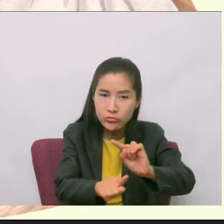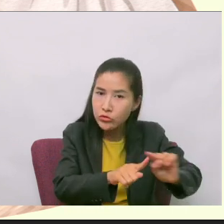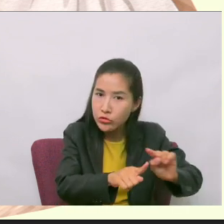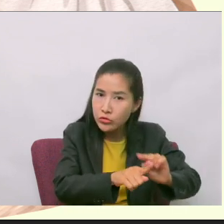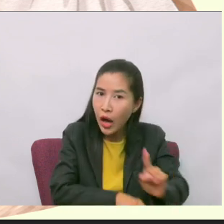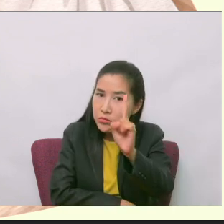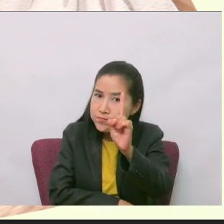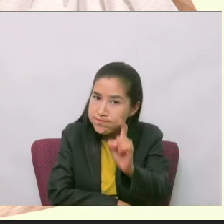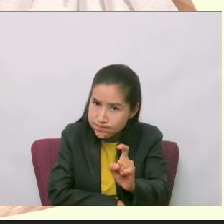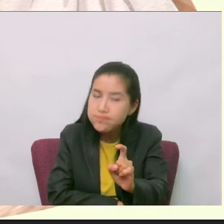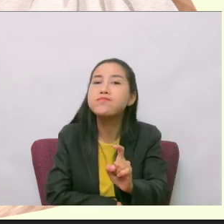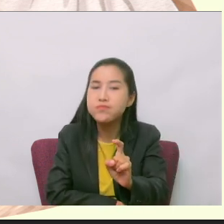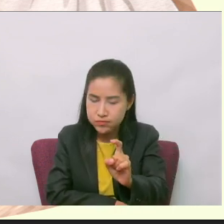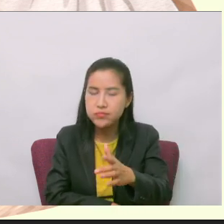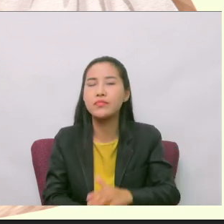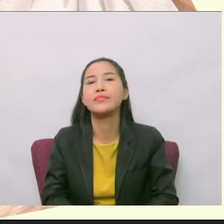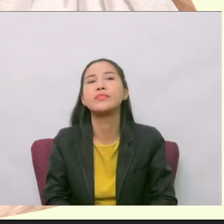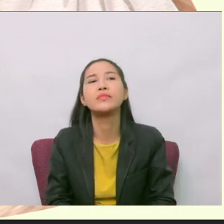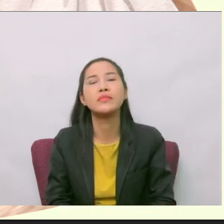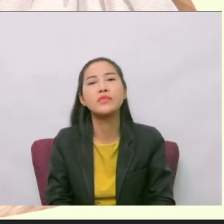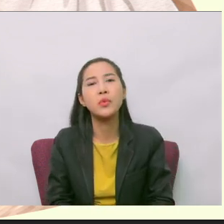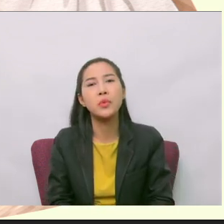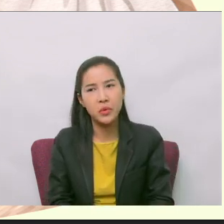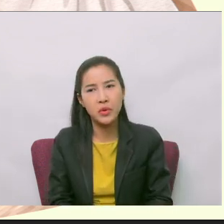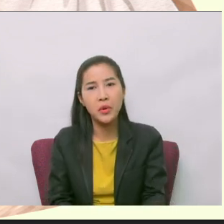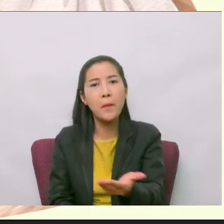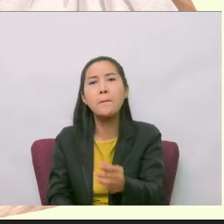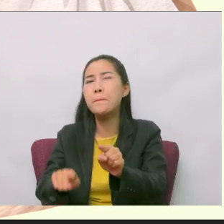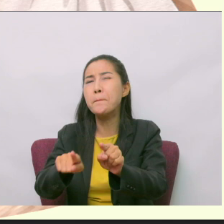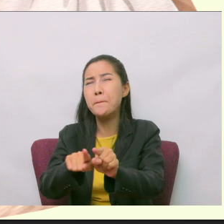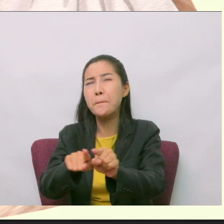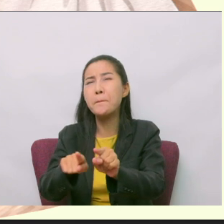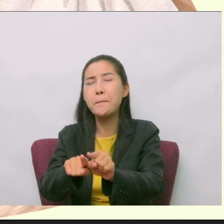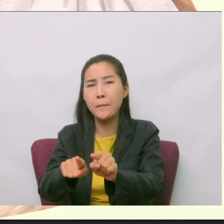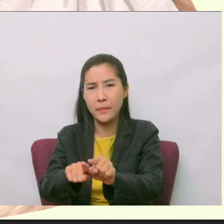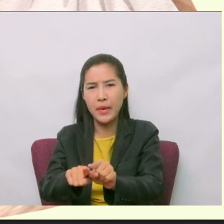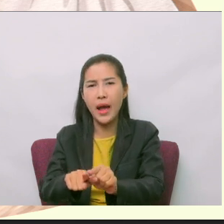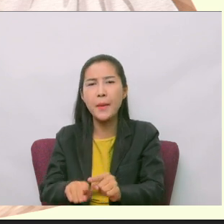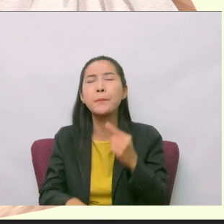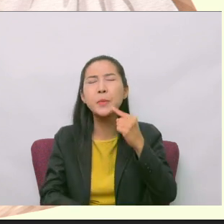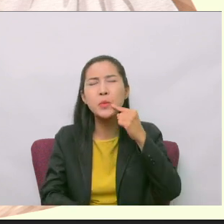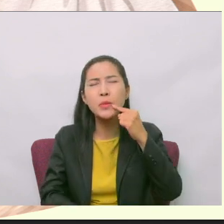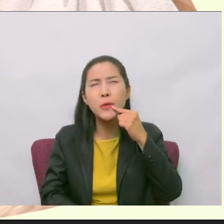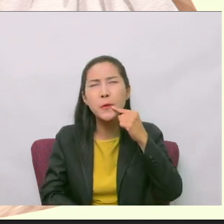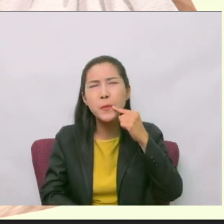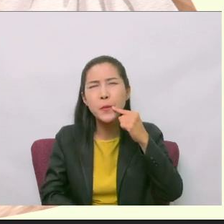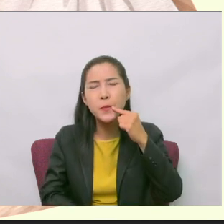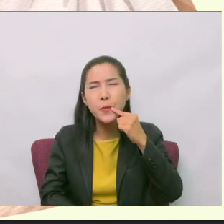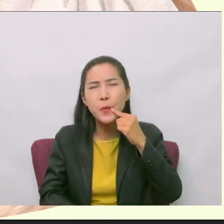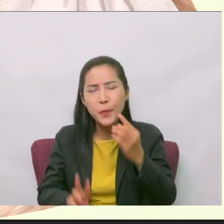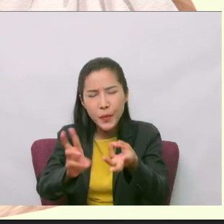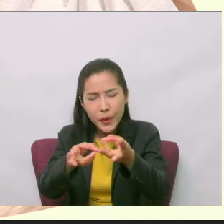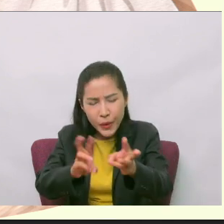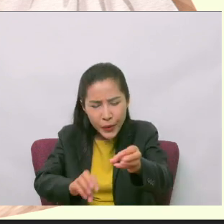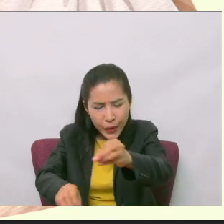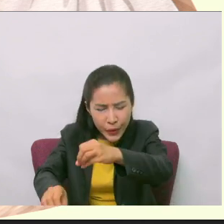ไพรก็เช่นกันเนาะตัวยาเราก็จะสามารถที่จะบูดได้เพราะนั้นตัวเกลือเข้ามานี่ค่ะก็จะมีประโยชน์2 อย่างด้วยกันเน